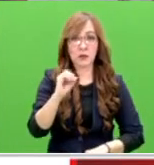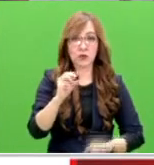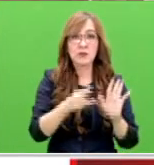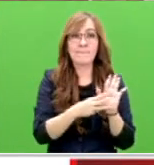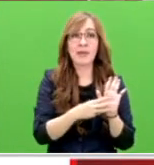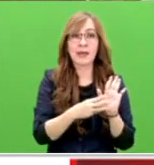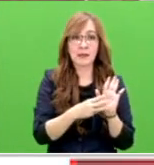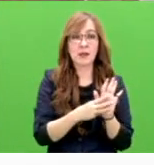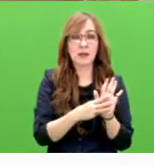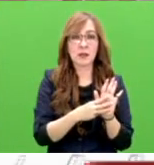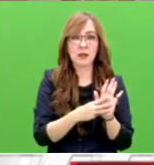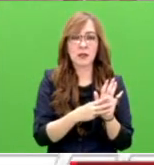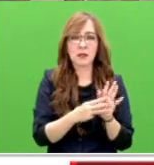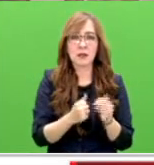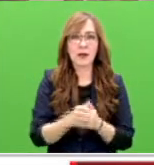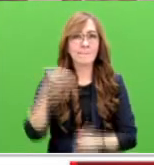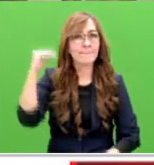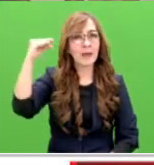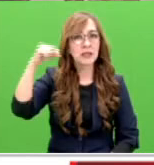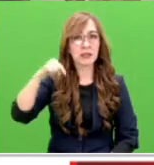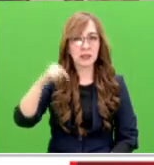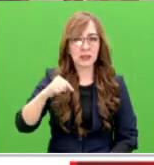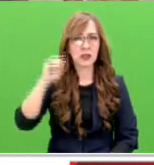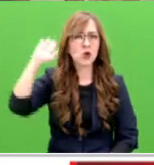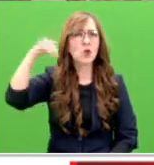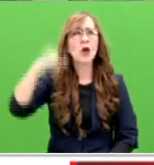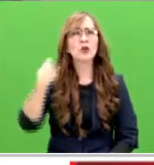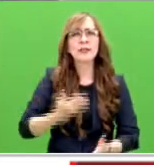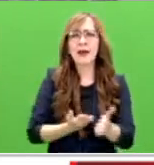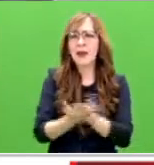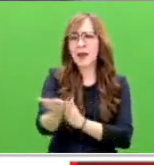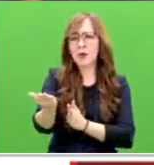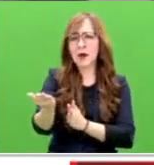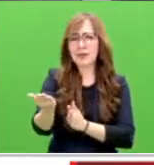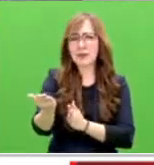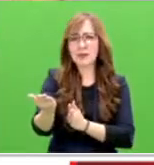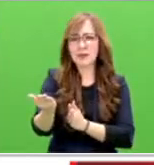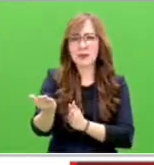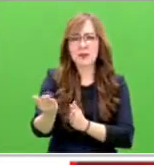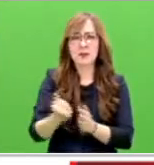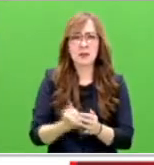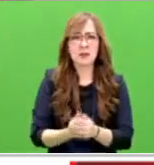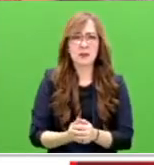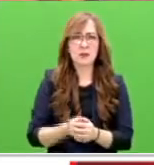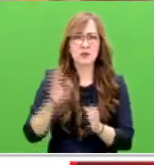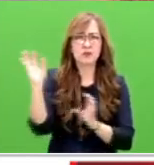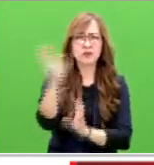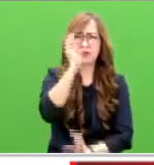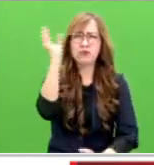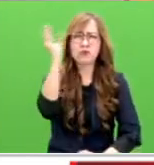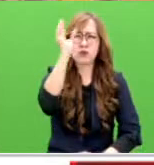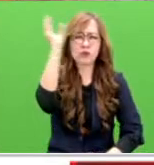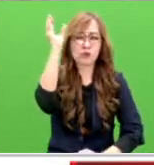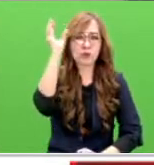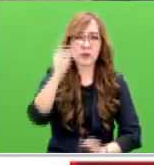sekitar 600 meteran. Memang kalau di pagi ini kita tadi sewaktu kita lewat jalan juga mau masuk area TPA ini memang asap begitu tinggi, membumbung